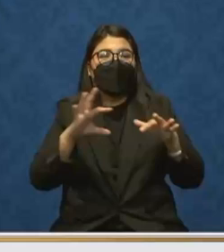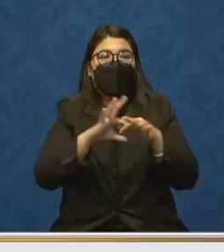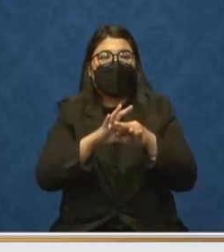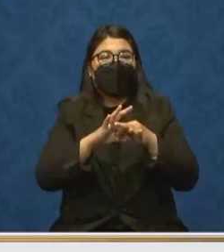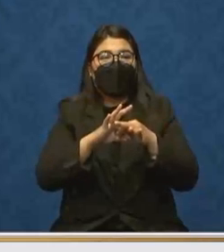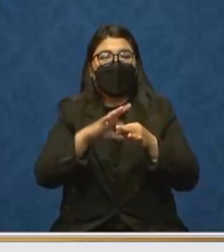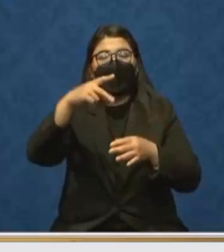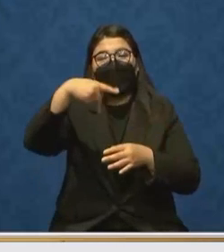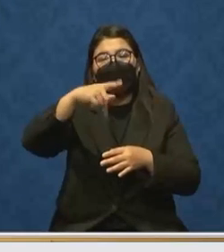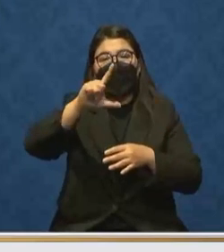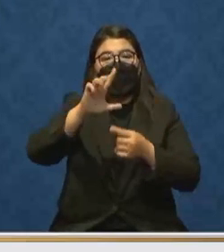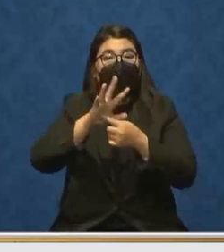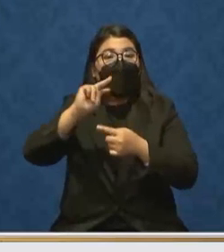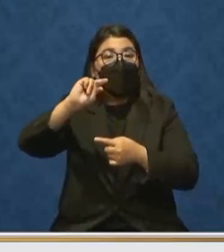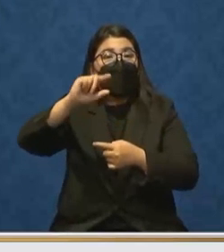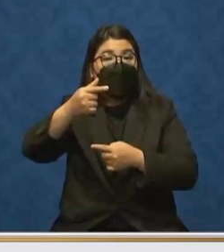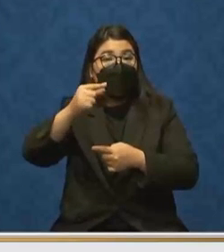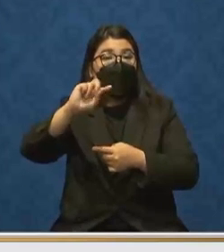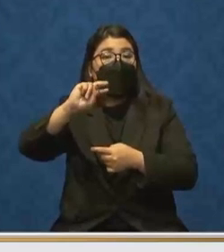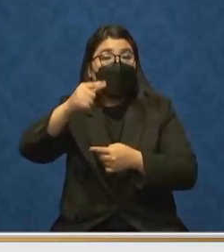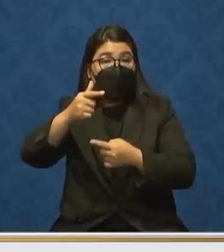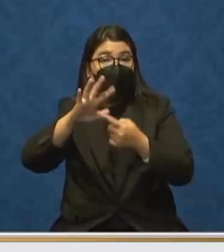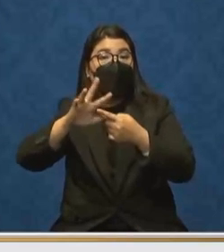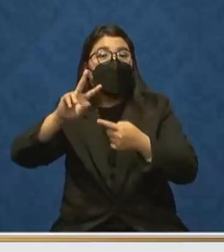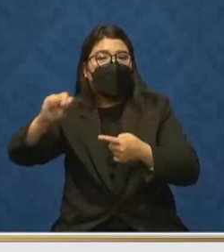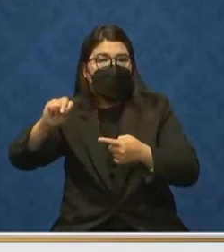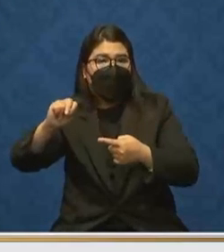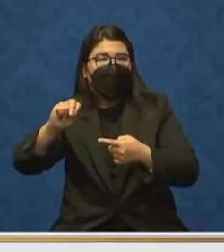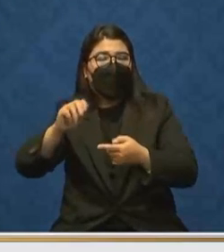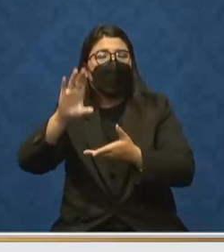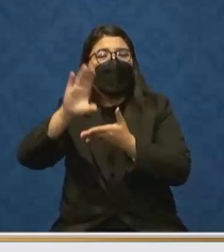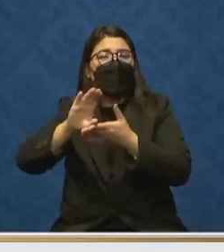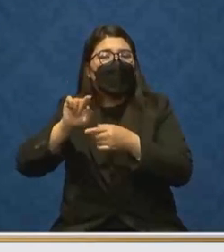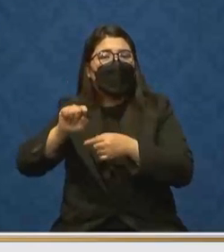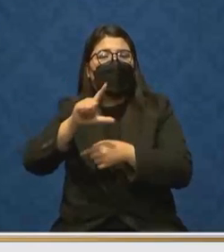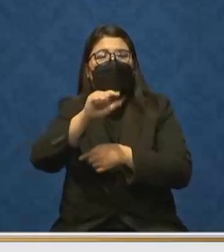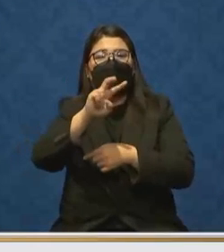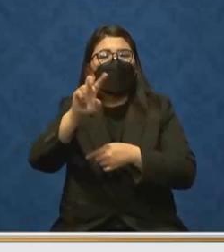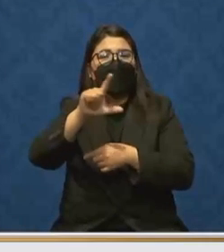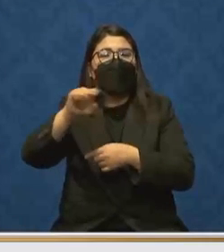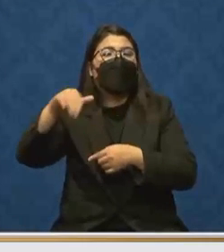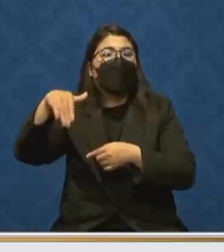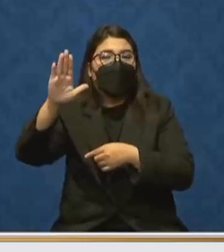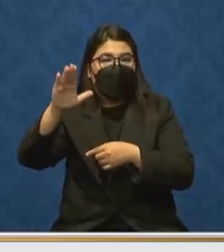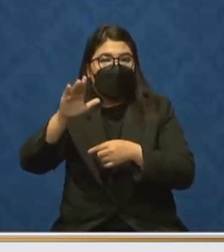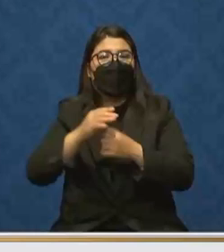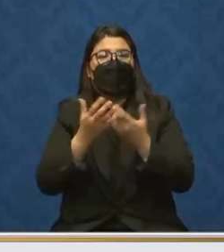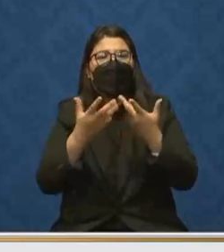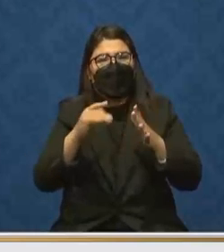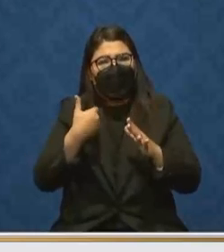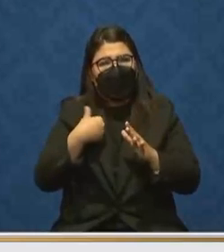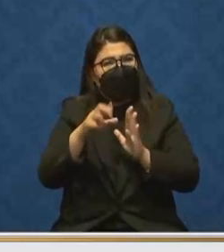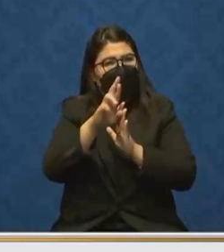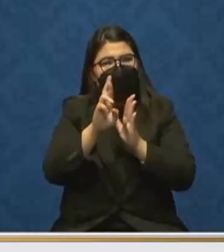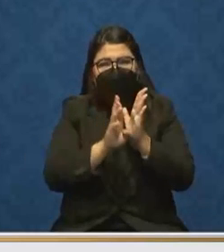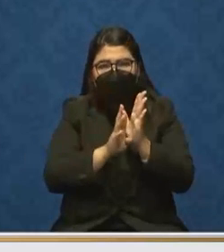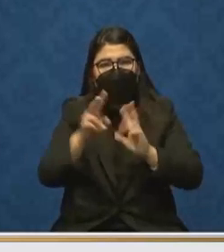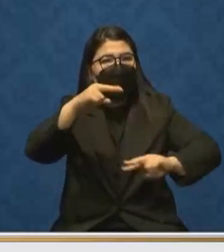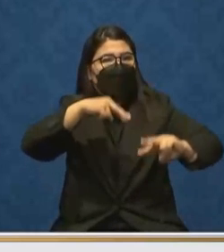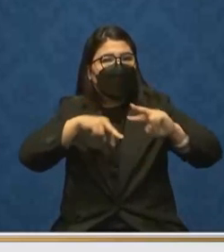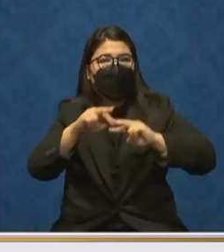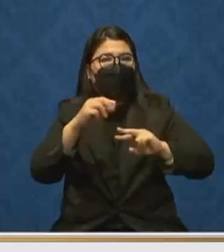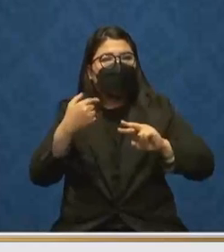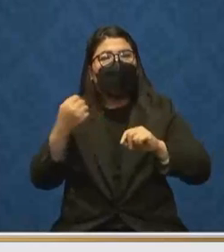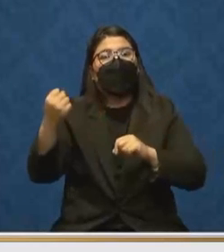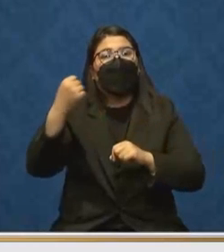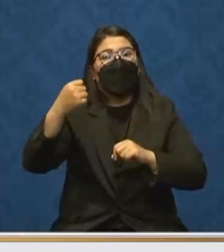าณ 1,226.1 ล้านบาทเพื่อจะพัฒนาโครงสร้างพื้นฐานด้านพลังงานทั้งระบบให้มีความมั่นคงสนับสนุ